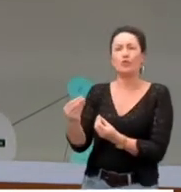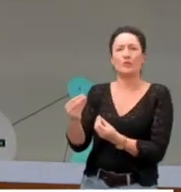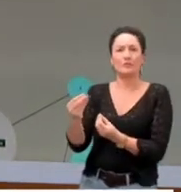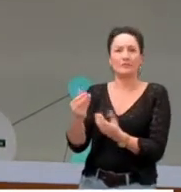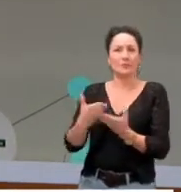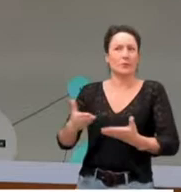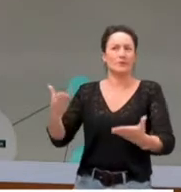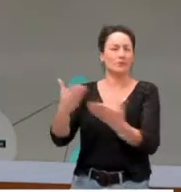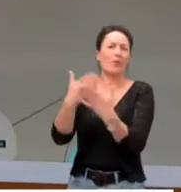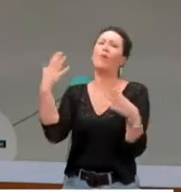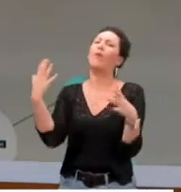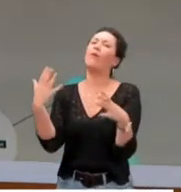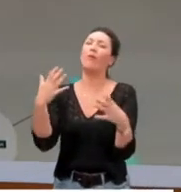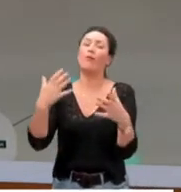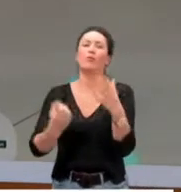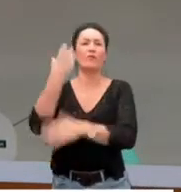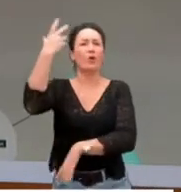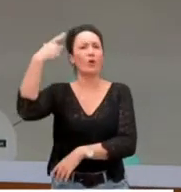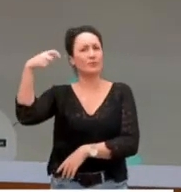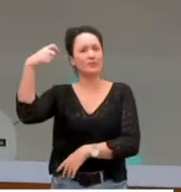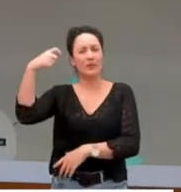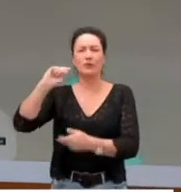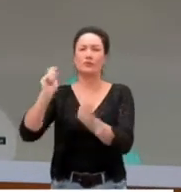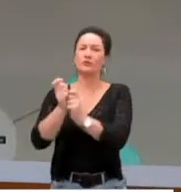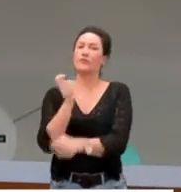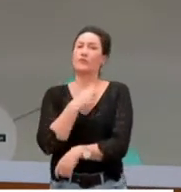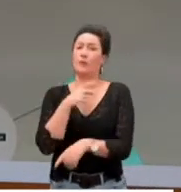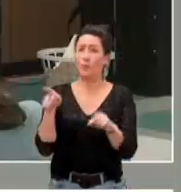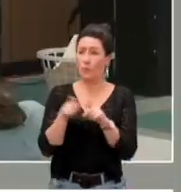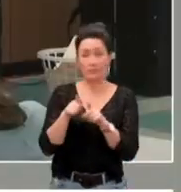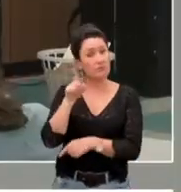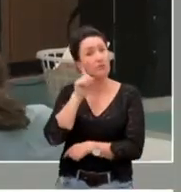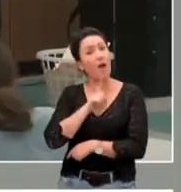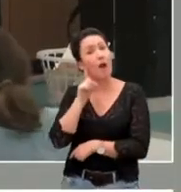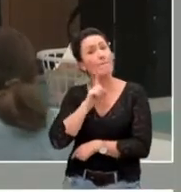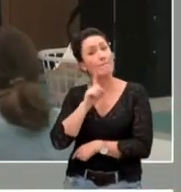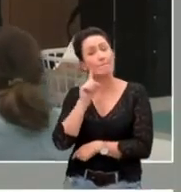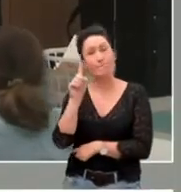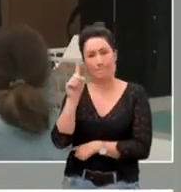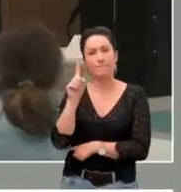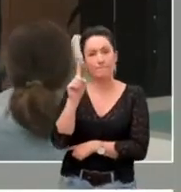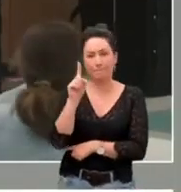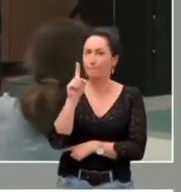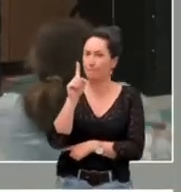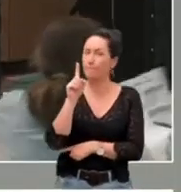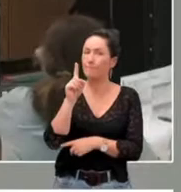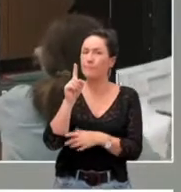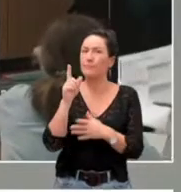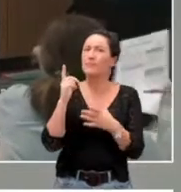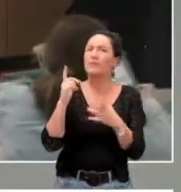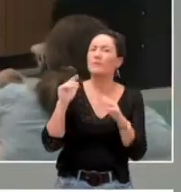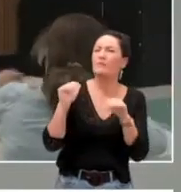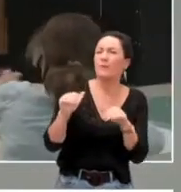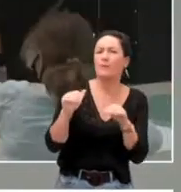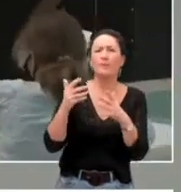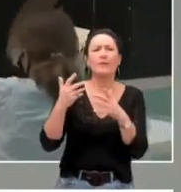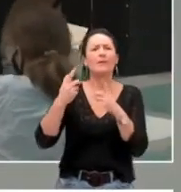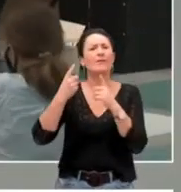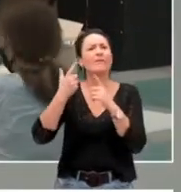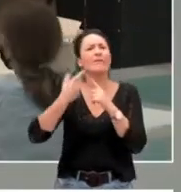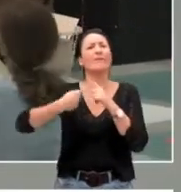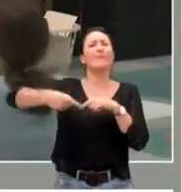les femmes. Les femmes qui ont fait jeu égal la dernière fois. Malgré tout, même s'il y avait une prime à Hillary Clinton,